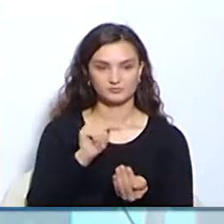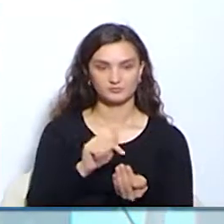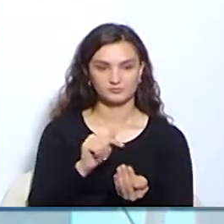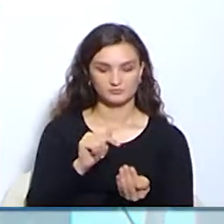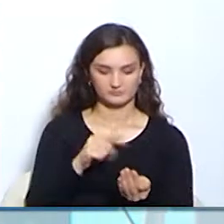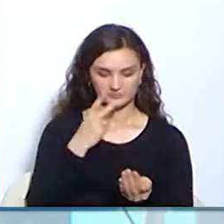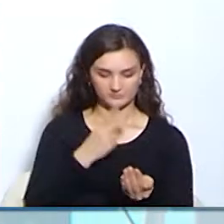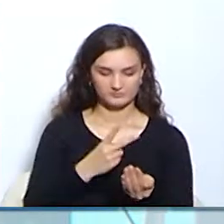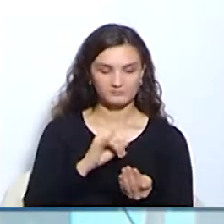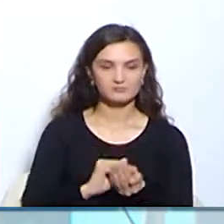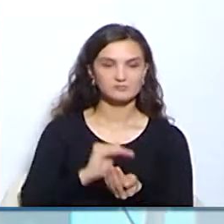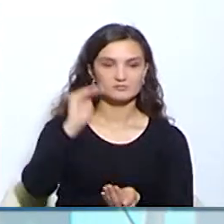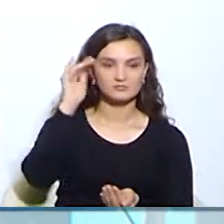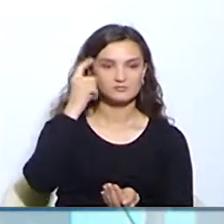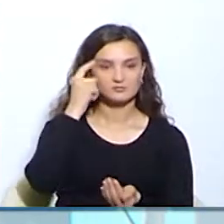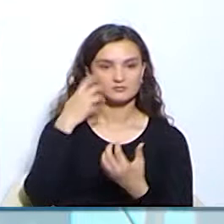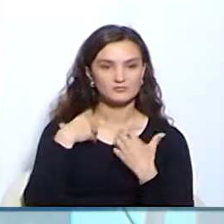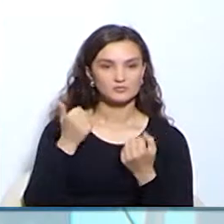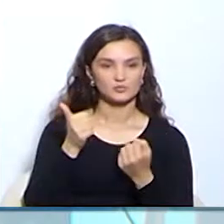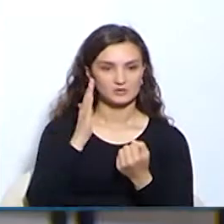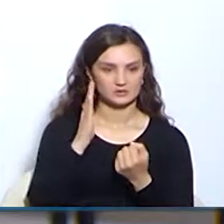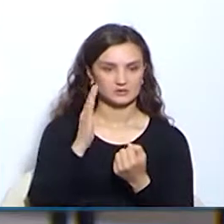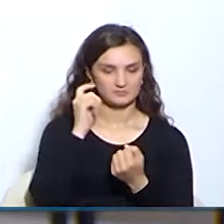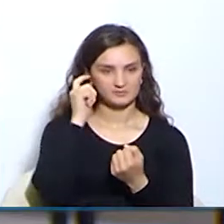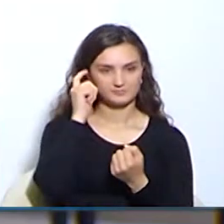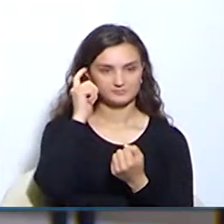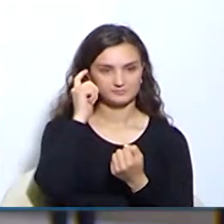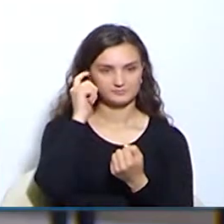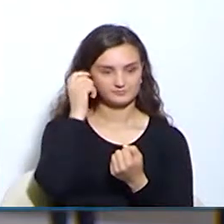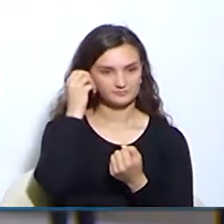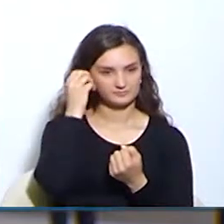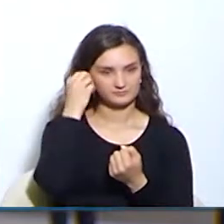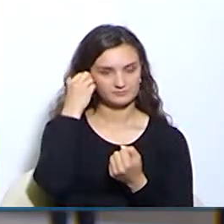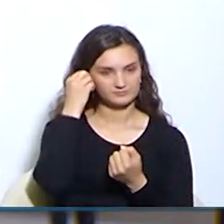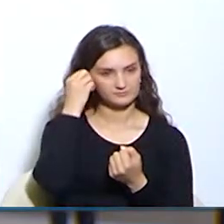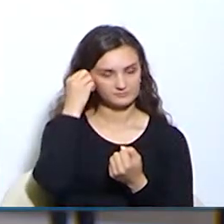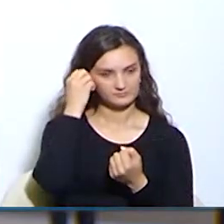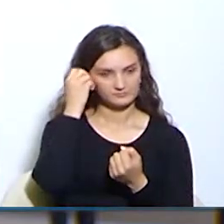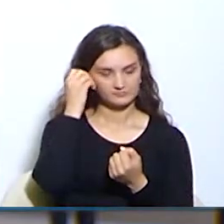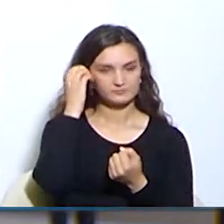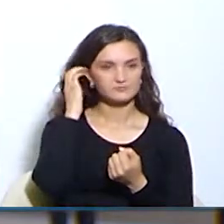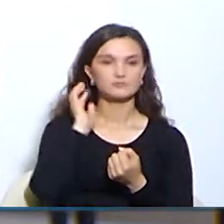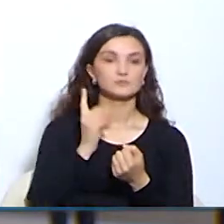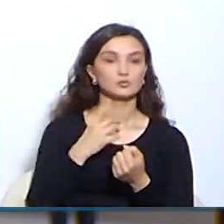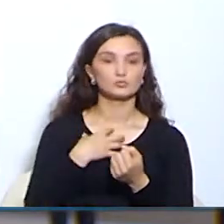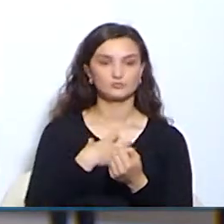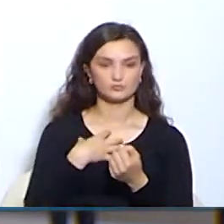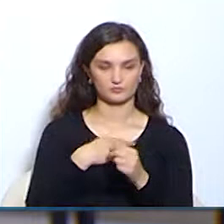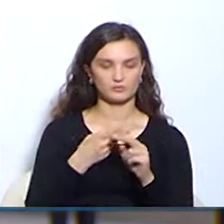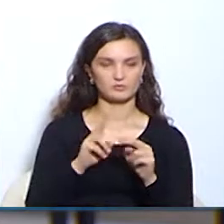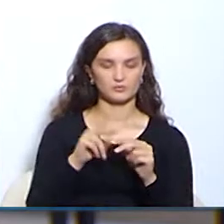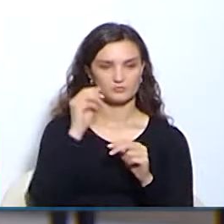როგორი იქნება მენტალური ჯანმრთელობა შემდეგ დასრული ადამიანის. და რატო არის ეს ასეთი მნიშვნელოვანი? ესეთი მნიშვნელოვანია იმიტომ,